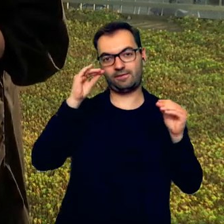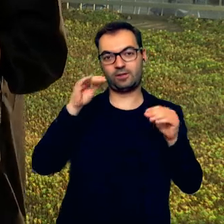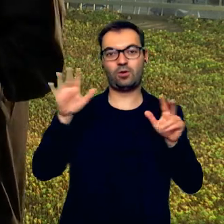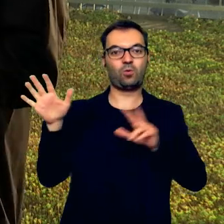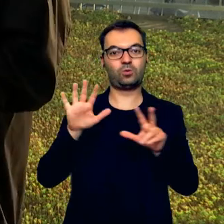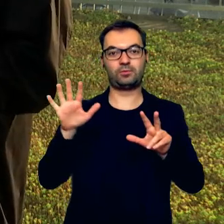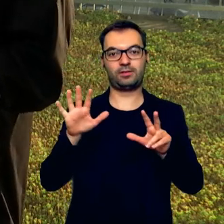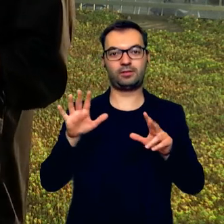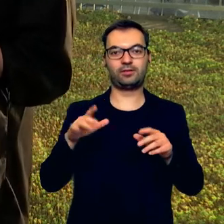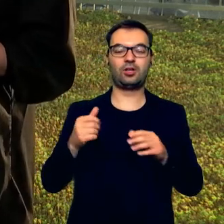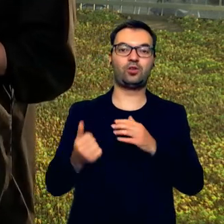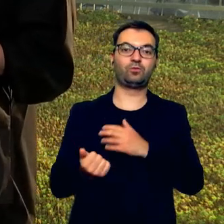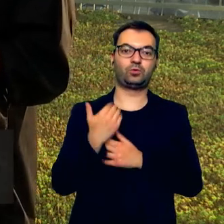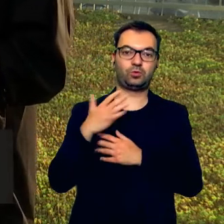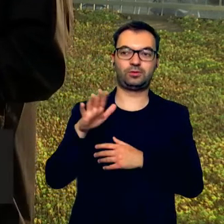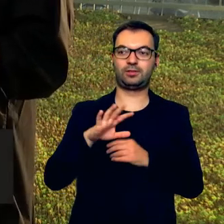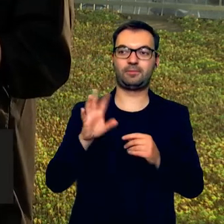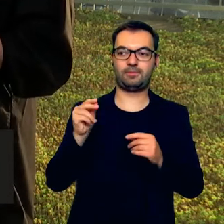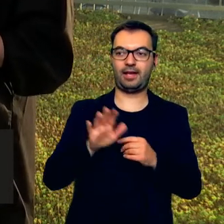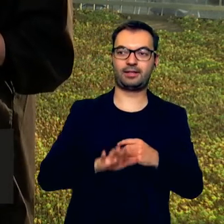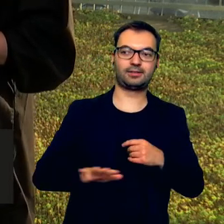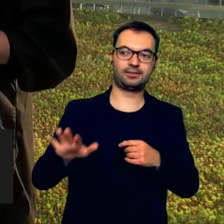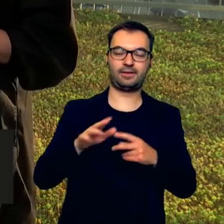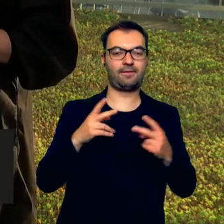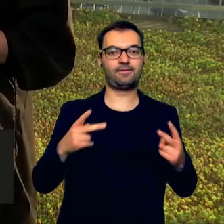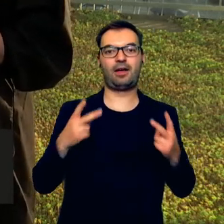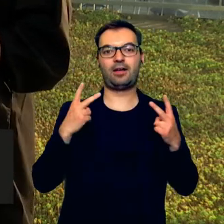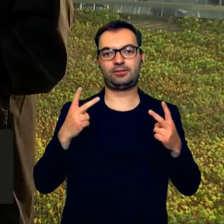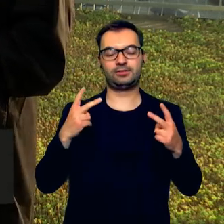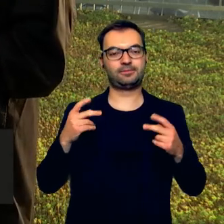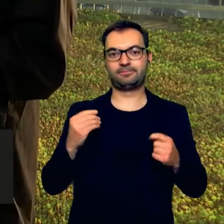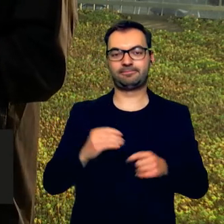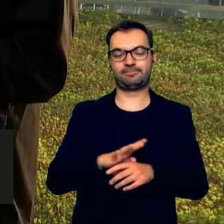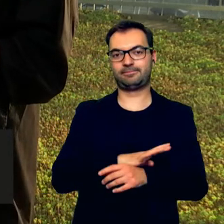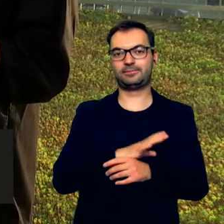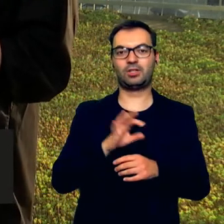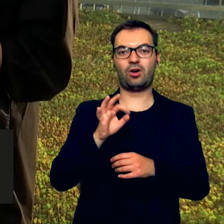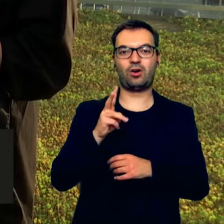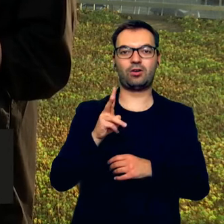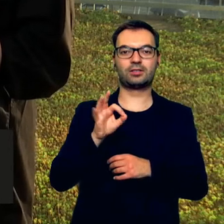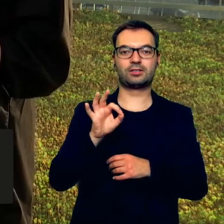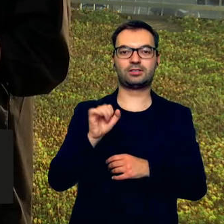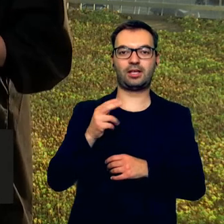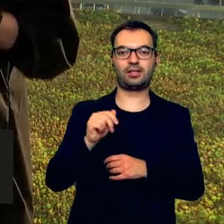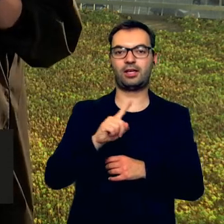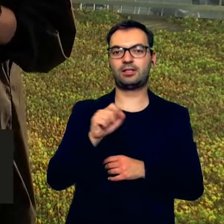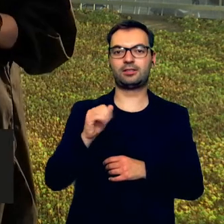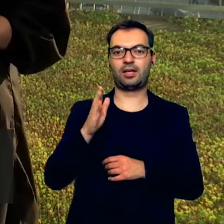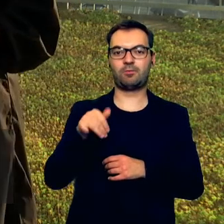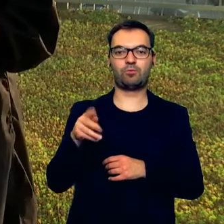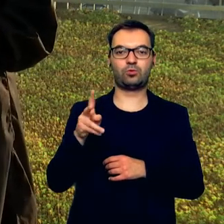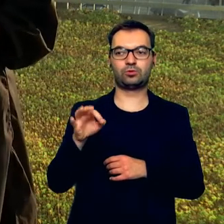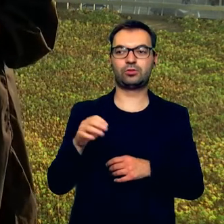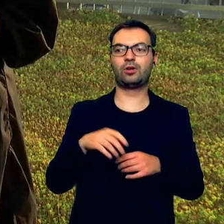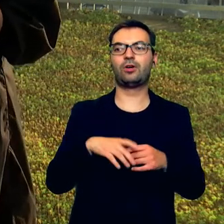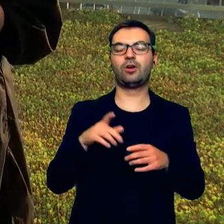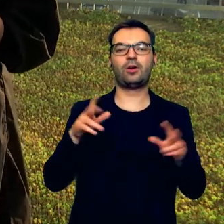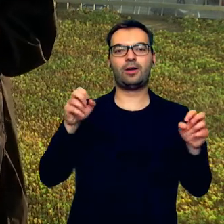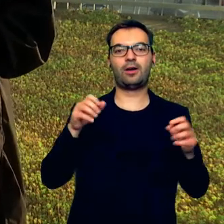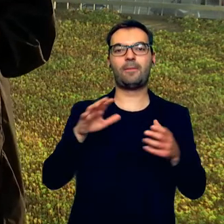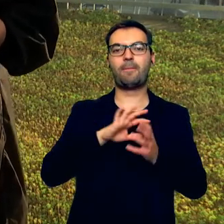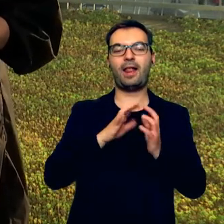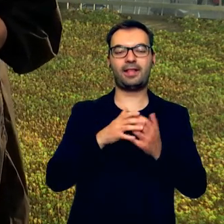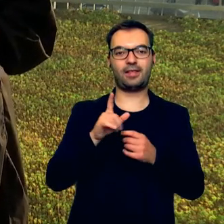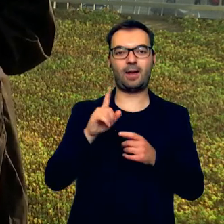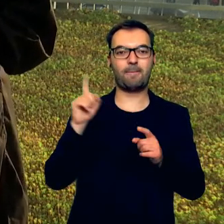o 20:00 prosto ze wschodu, piękny front ze wschodu, bardzo ważny, bardzo poruszający. Oksana Zabuszko, Planeta Piołun, zbiór jej esejów i na